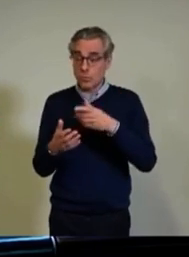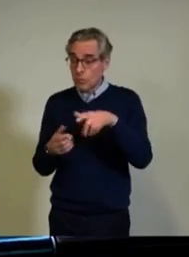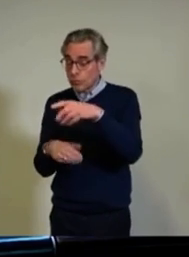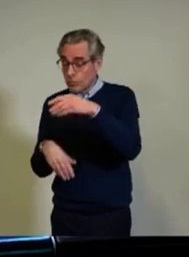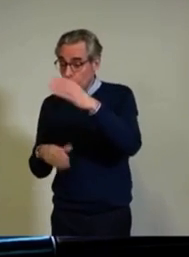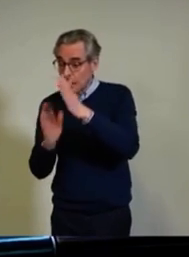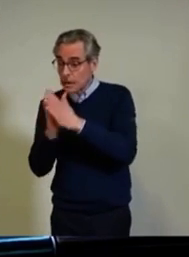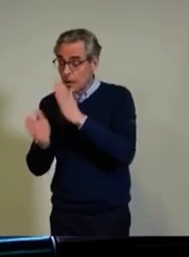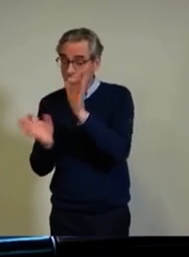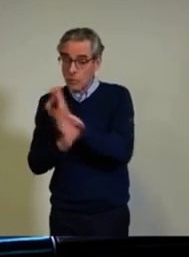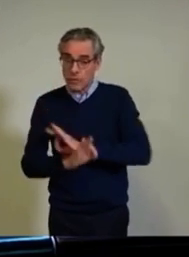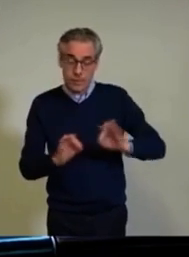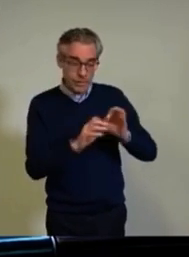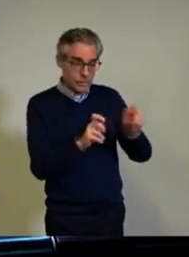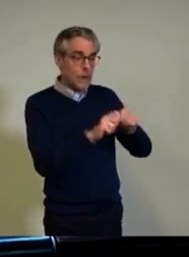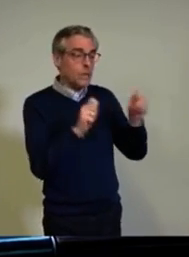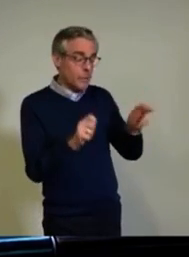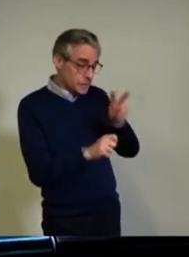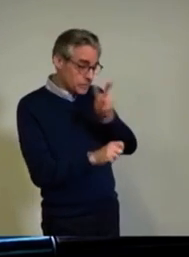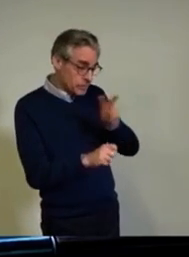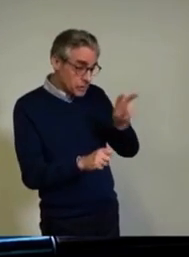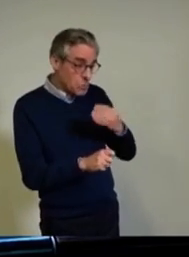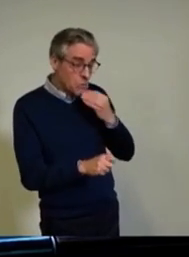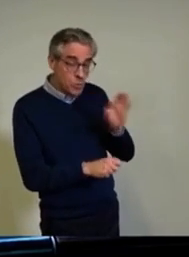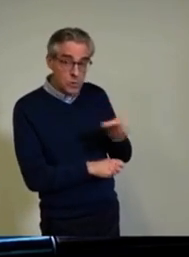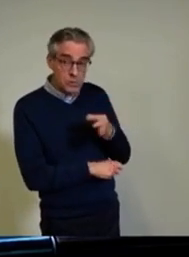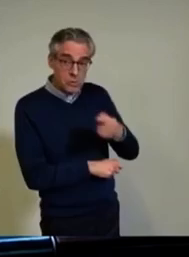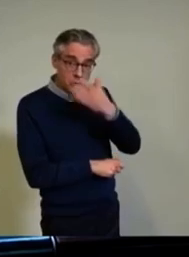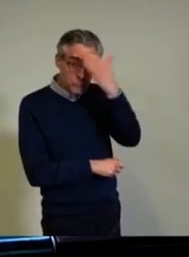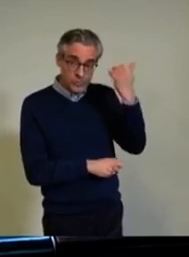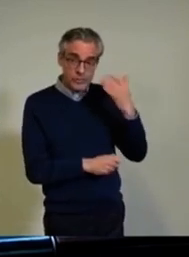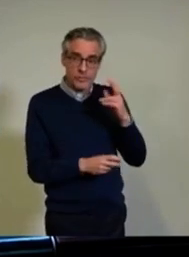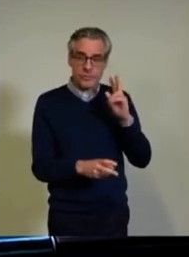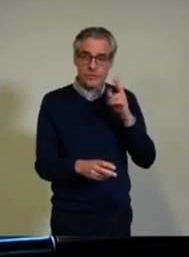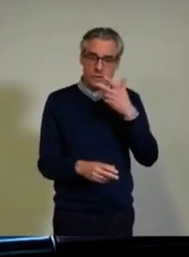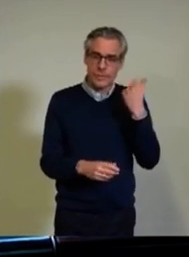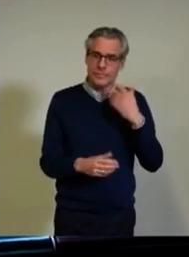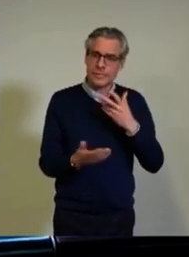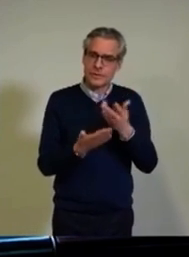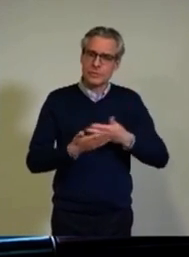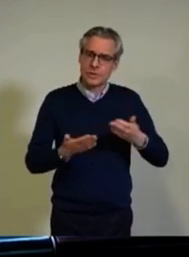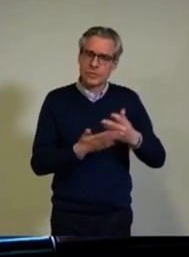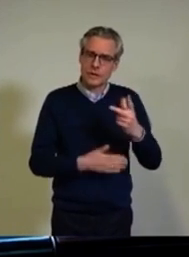sans savoir si ce qui est dit est tout à fait exact. L'affaire est quand même assez grave,